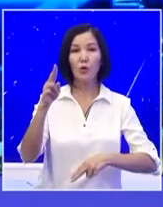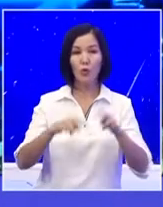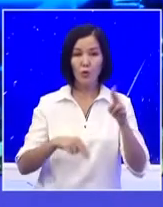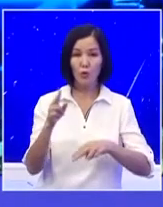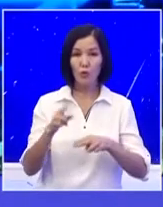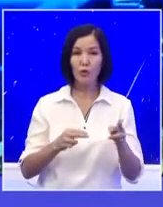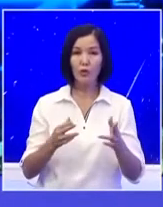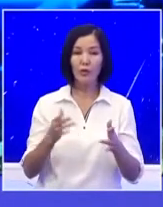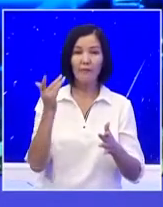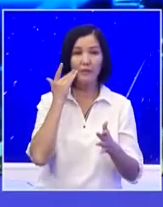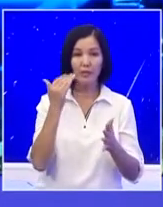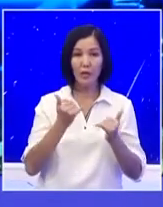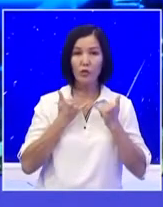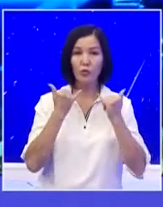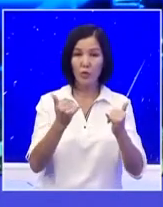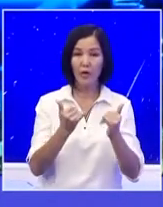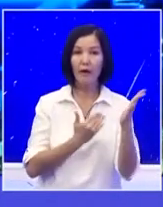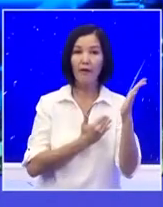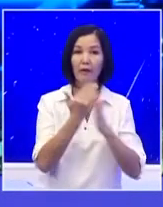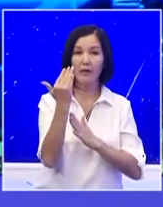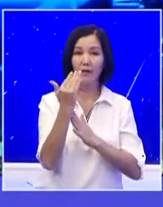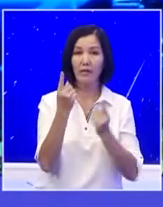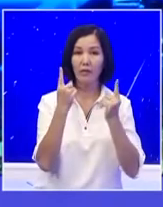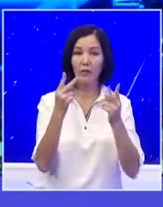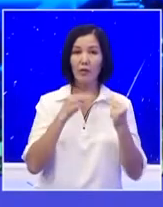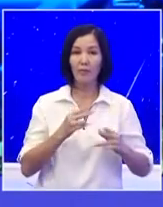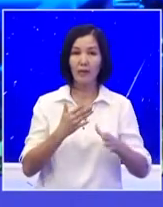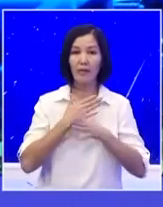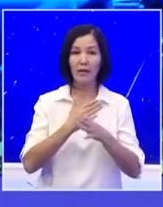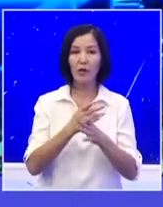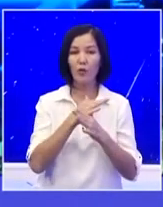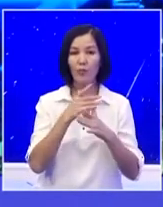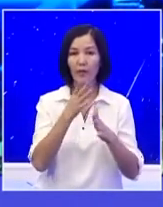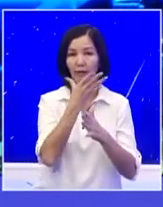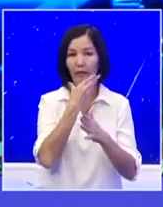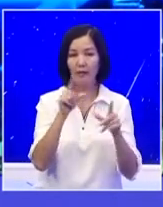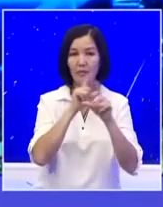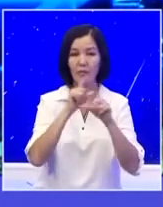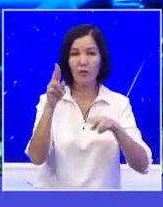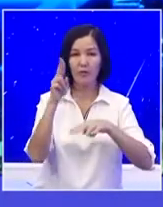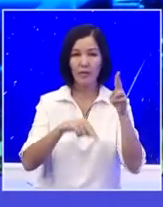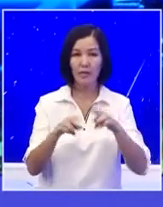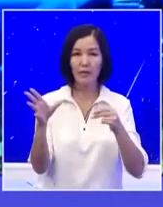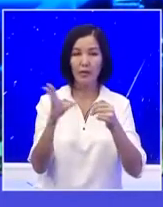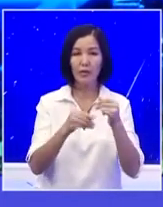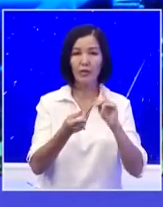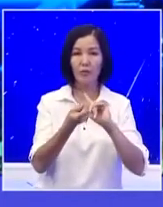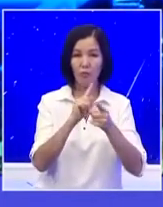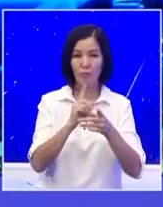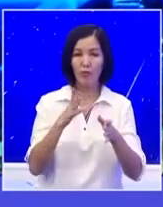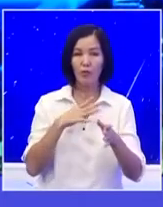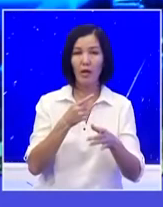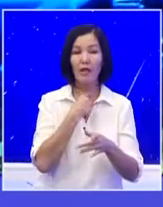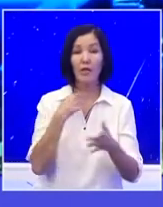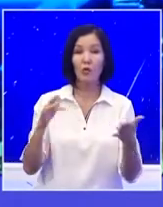Құрылысшы мәртебесі қашанда жоғары. Олардың елеулі еңбегінің арқасында көптеген зәулім сарайлар салынып, жер беті гүлдене құлпыруда.